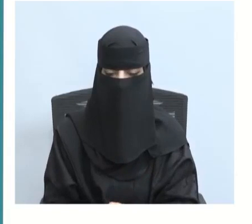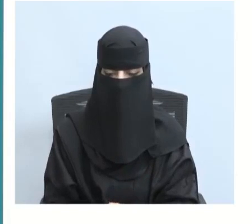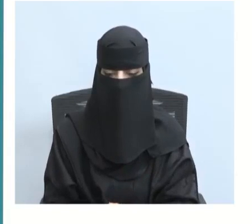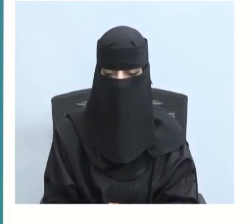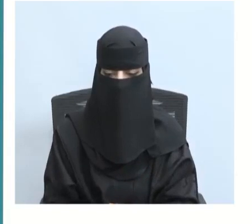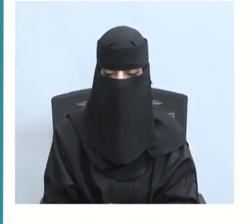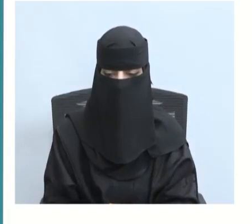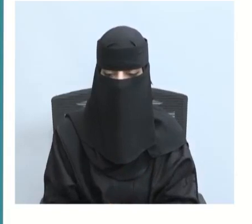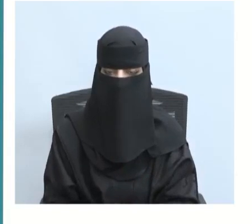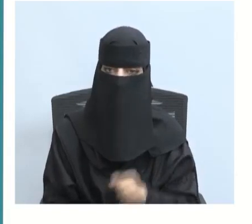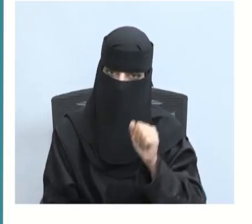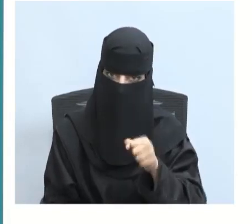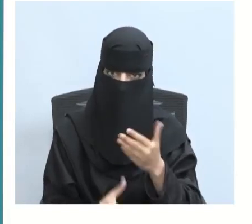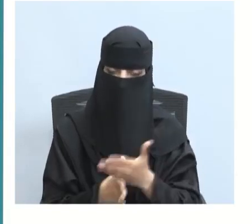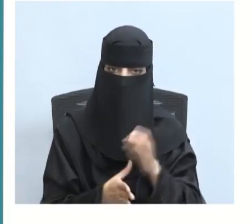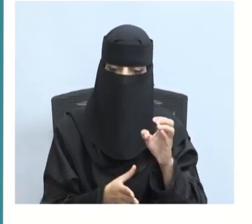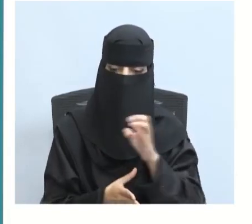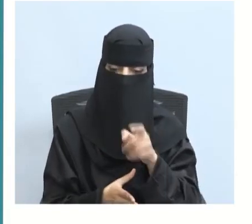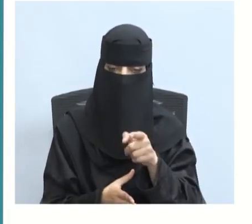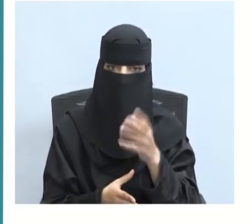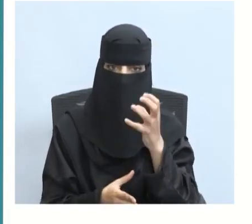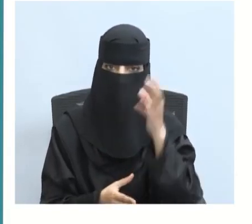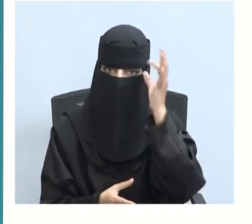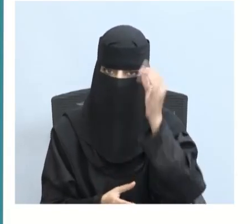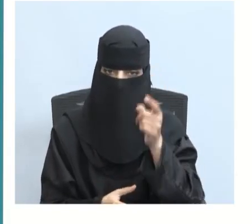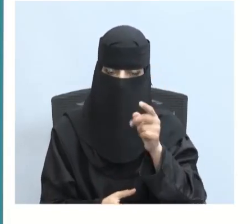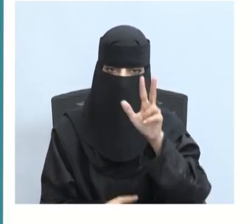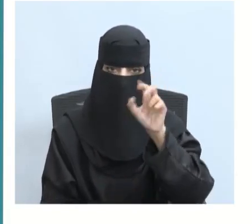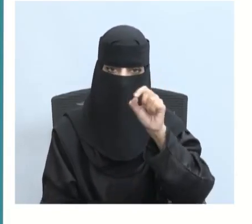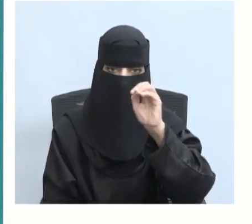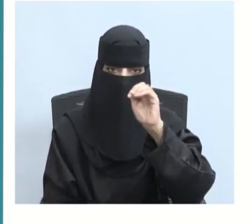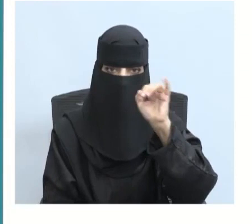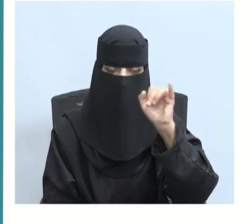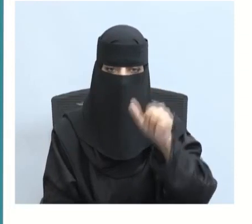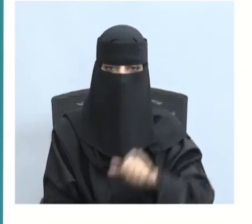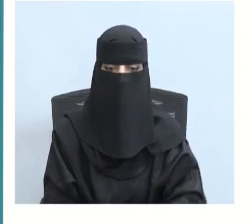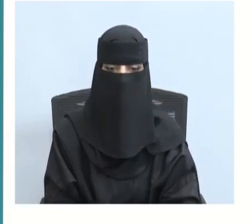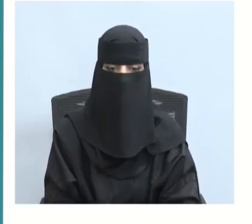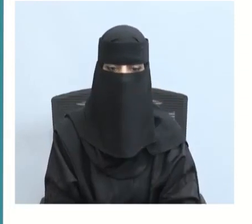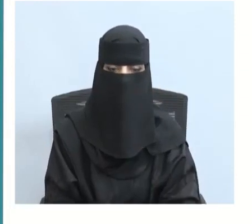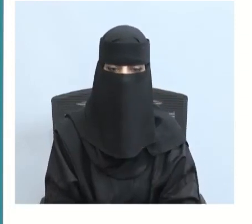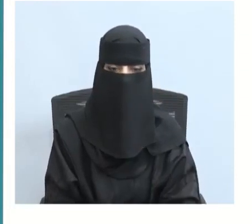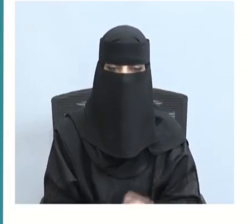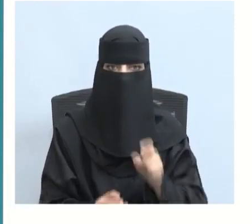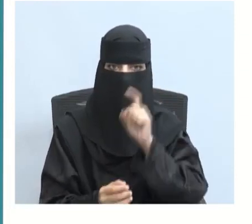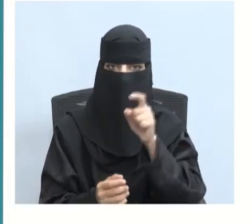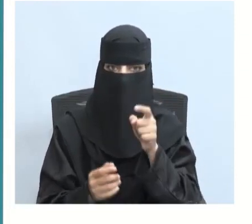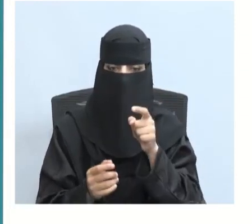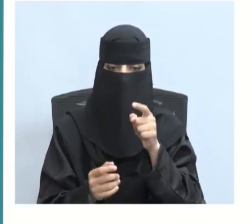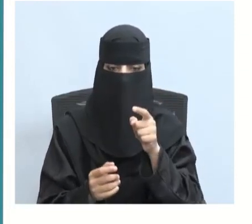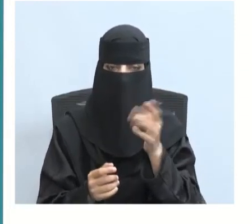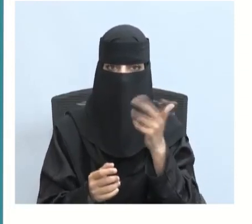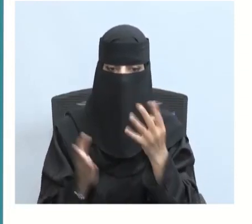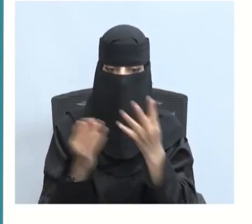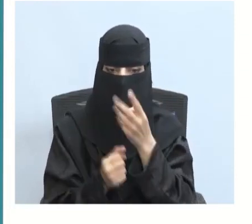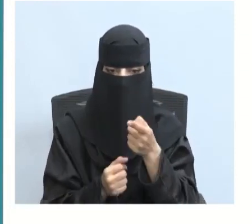الماضيه نعم احسنتم الفحم الحجري اكثر هذه المصادر رقم 14